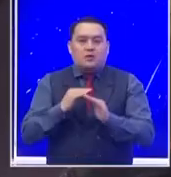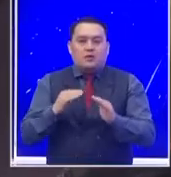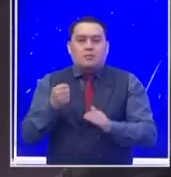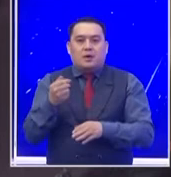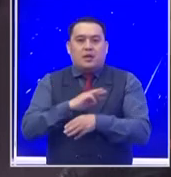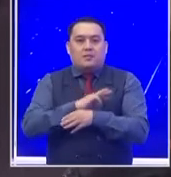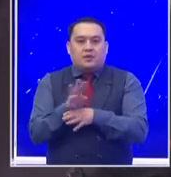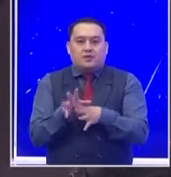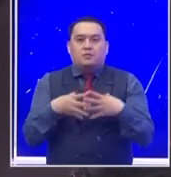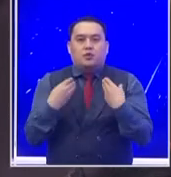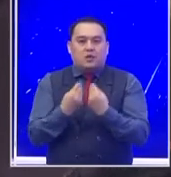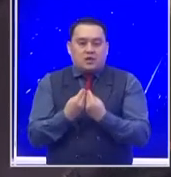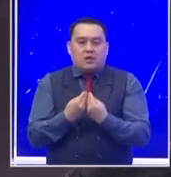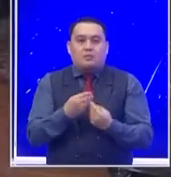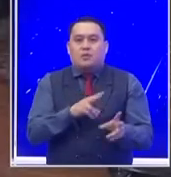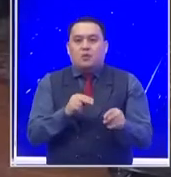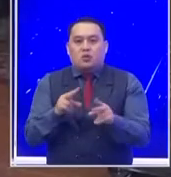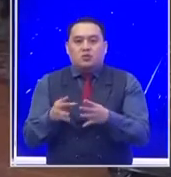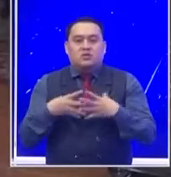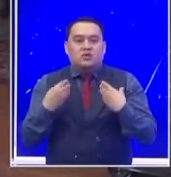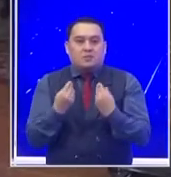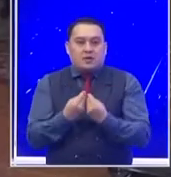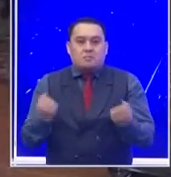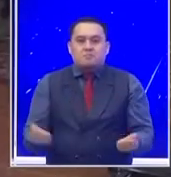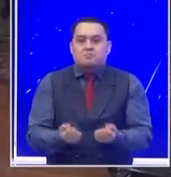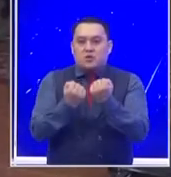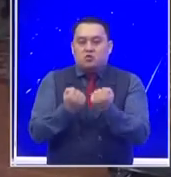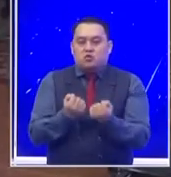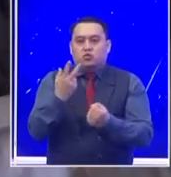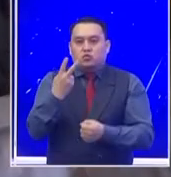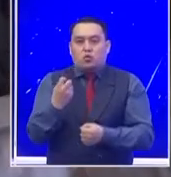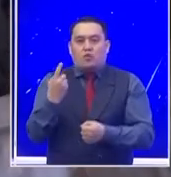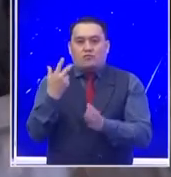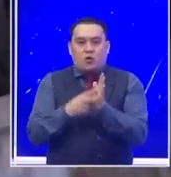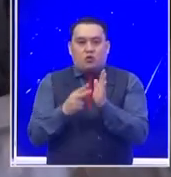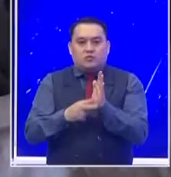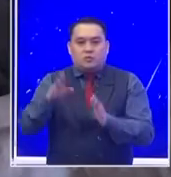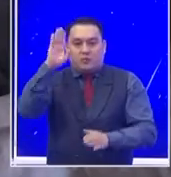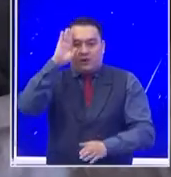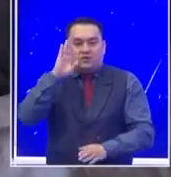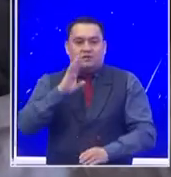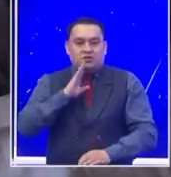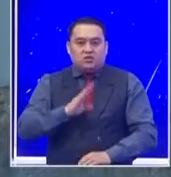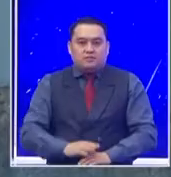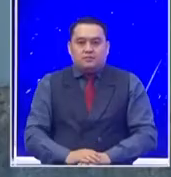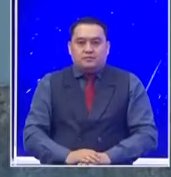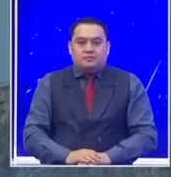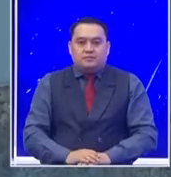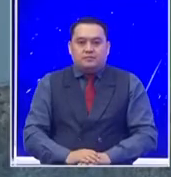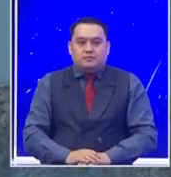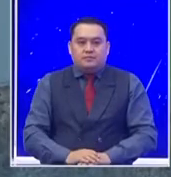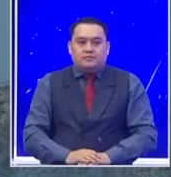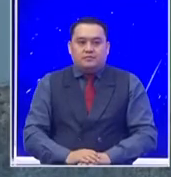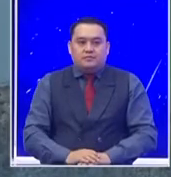малообеспеченных многодетных и неблагополучных семей поддержку получат 189 мальчиков и девочек вот уж